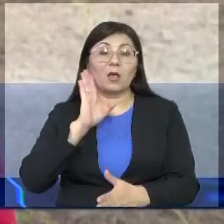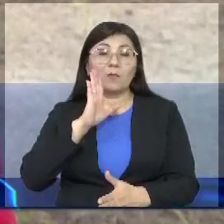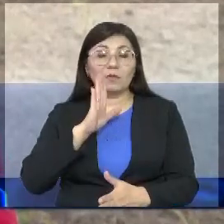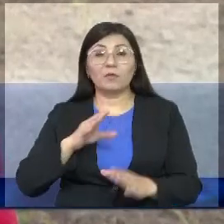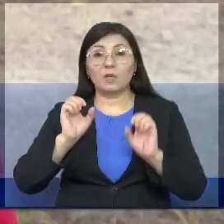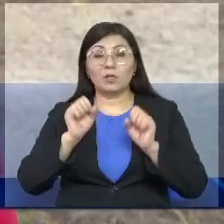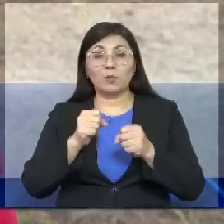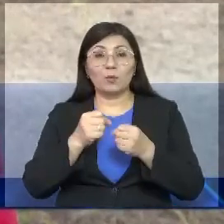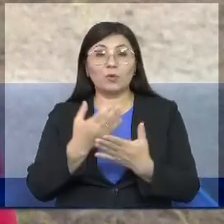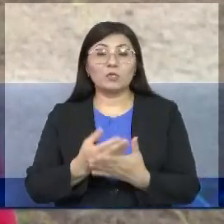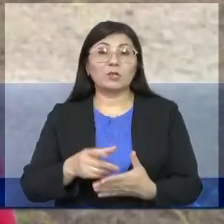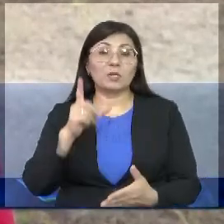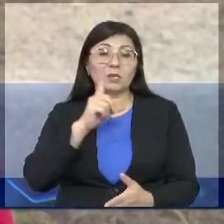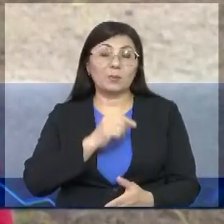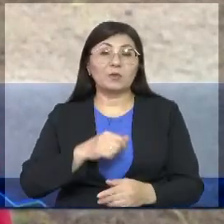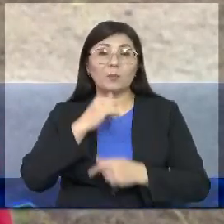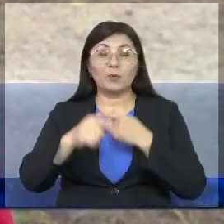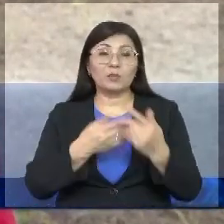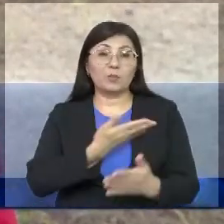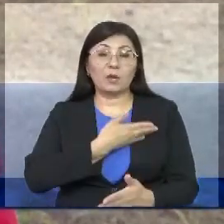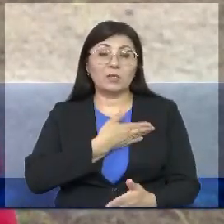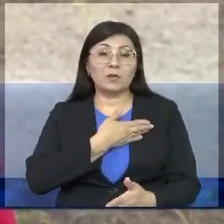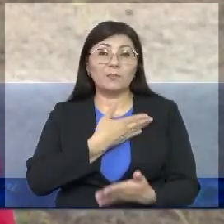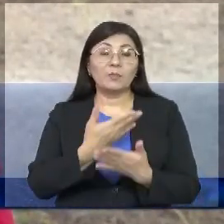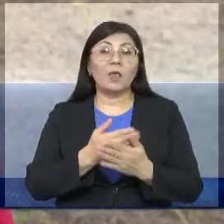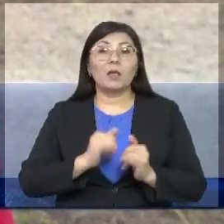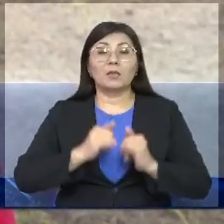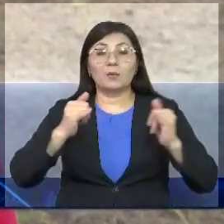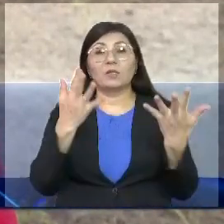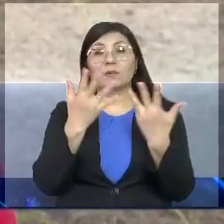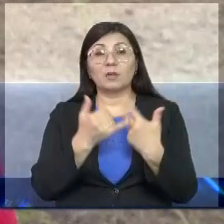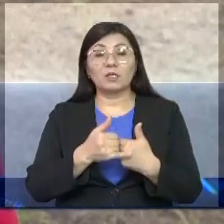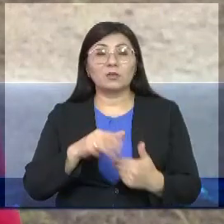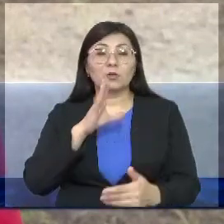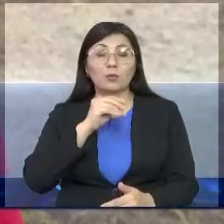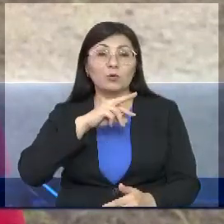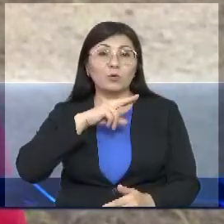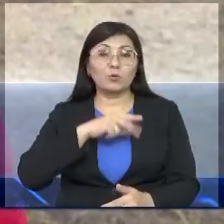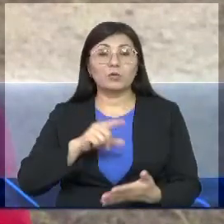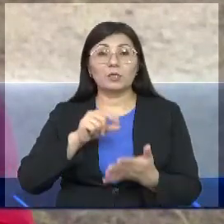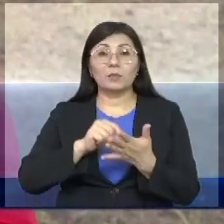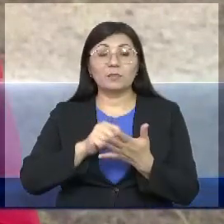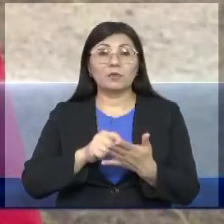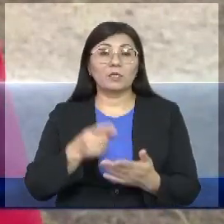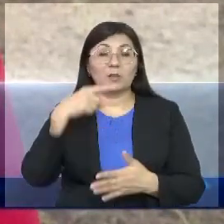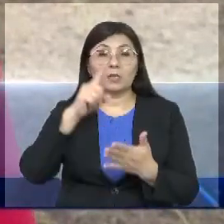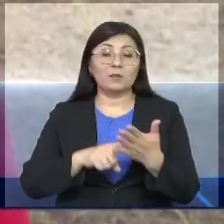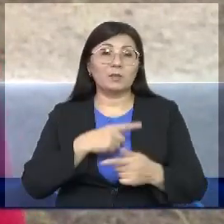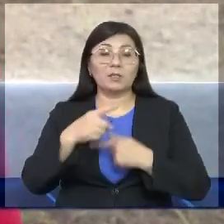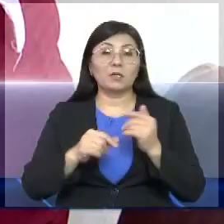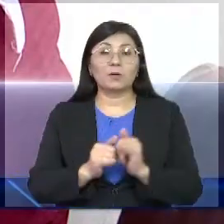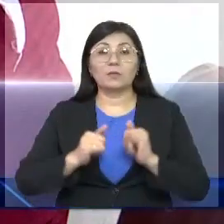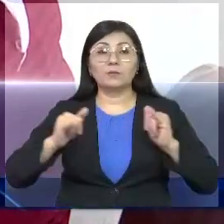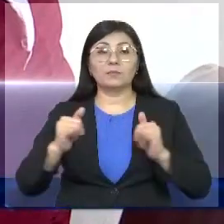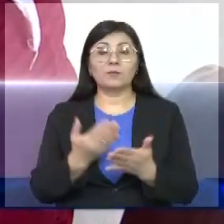растить водоплавающую птицу. В будущем хотим сделать большой птичник, повысить количество уток. Уток, гусей и кур. Надеемся и другие направления